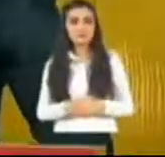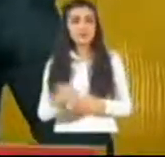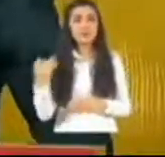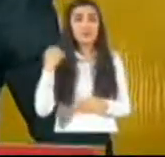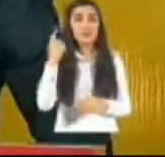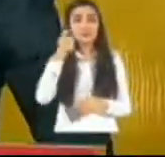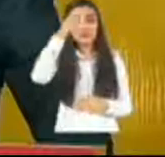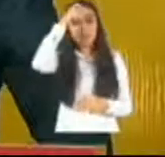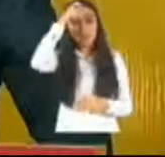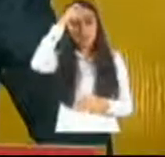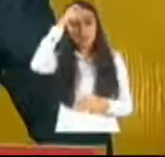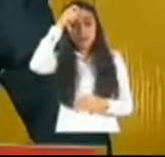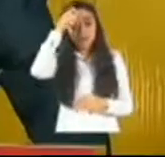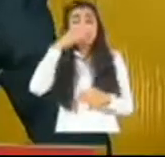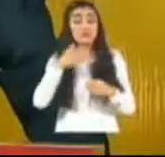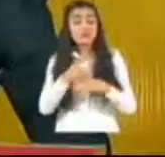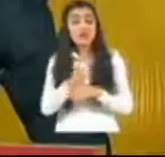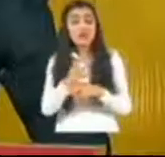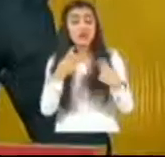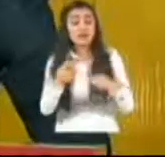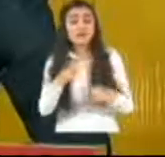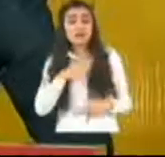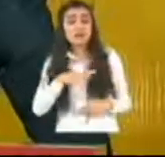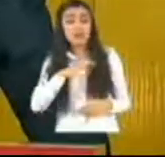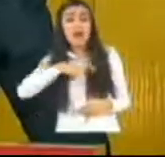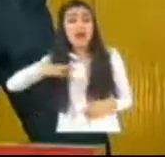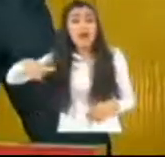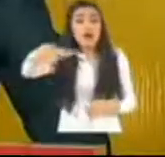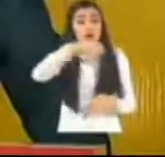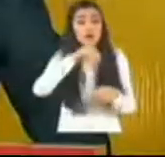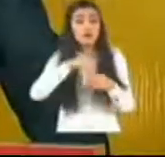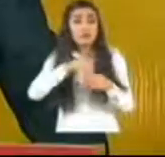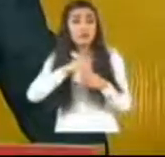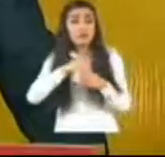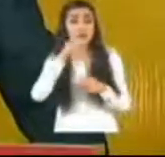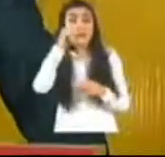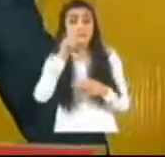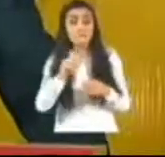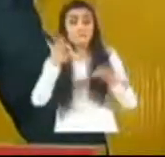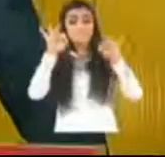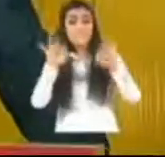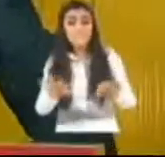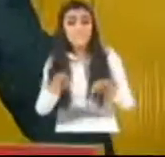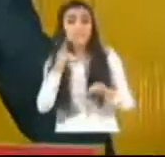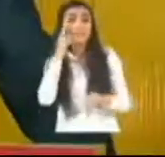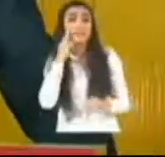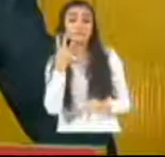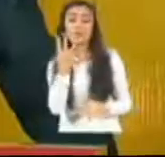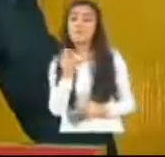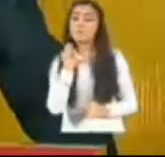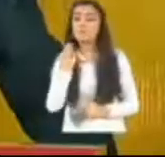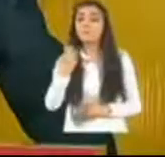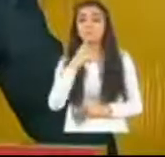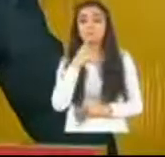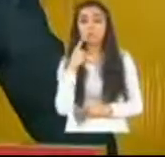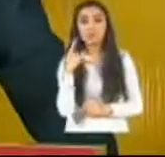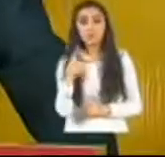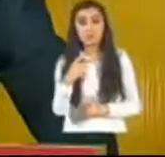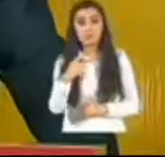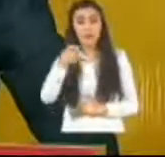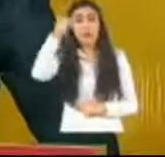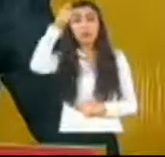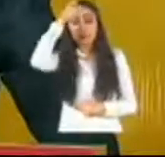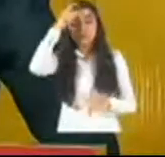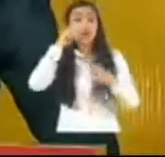Yeni bir Türkiye'ye gerçekten açılmak isteyen herkes için başlangıç noktası temizlik olmalıdır.